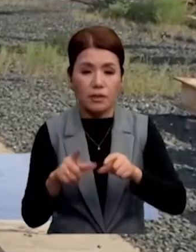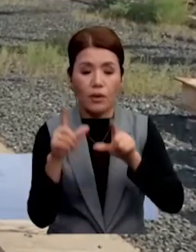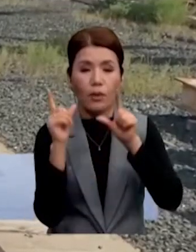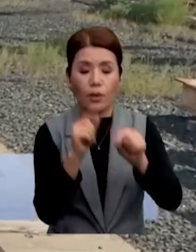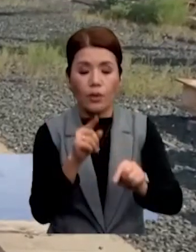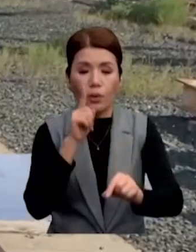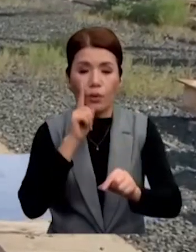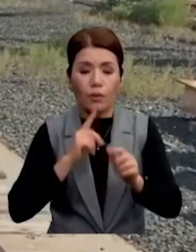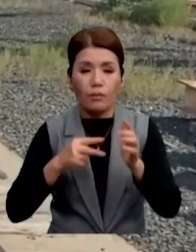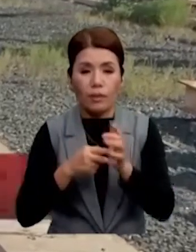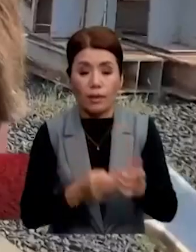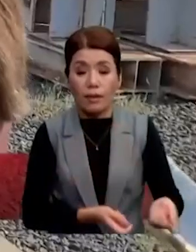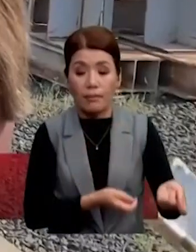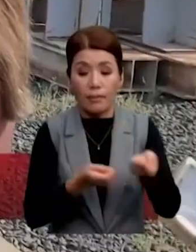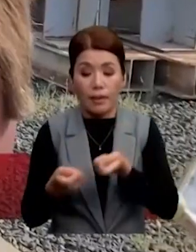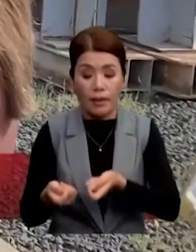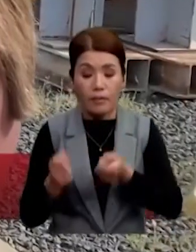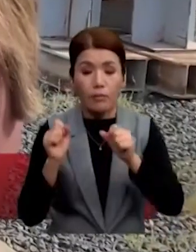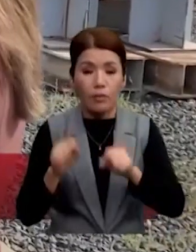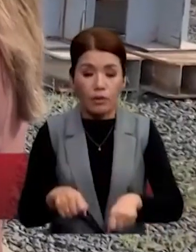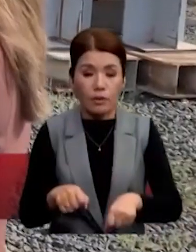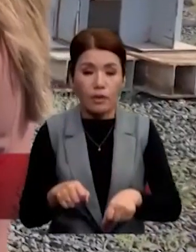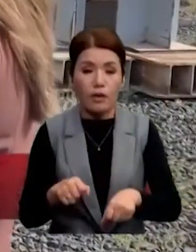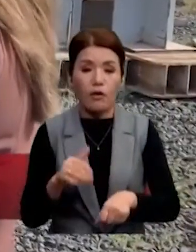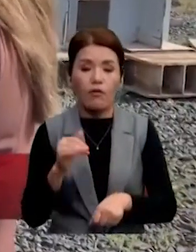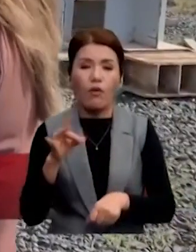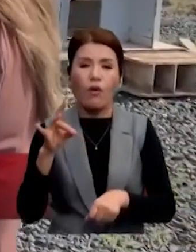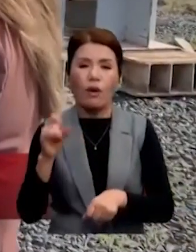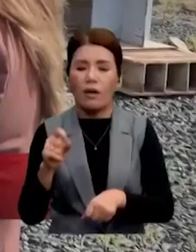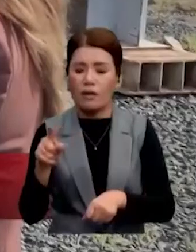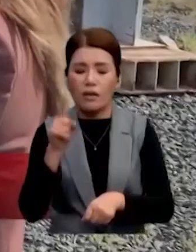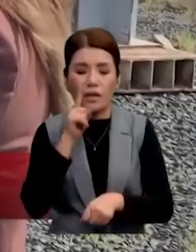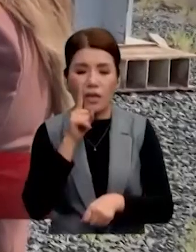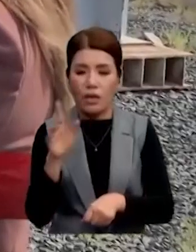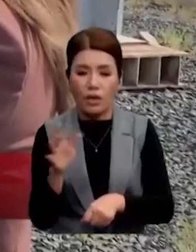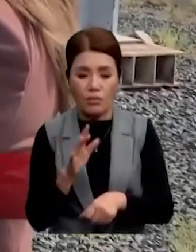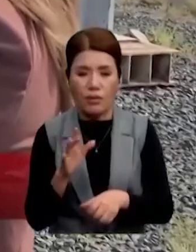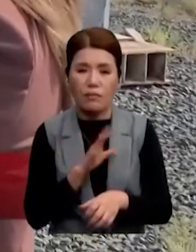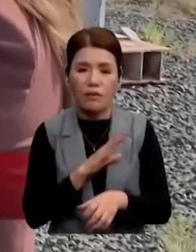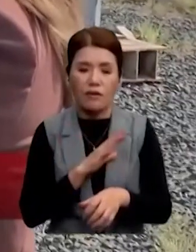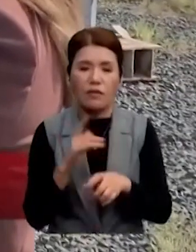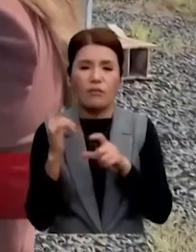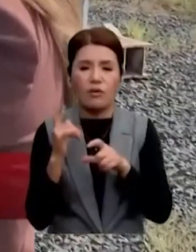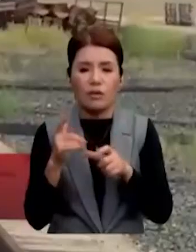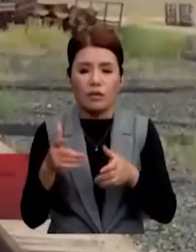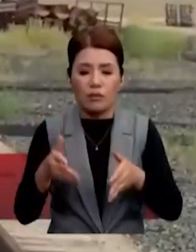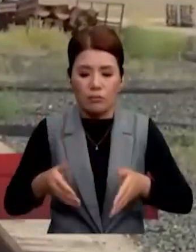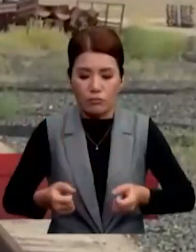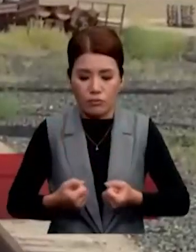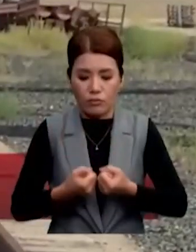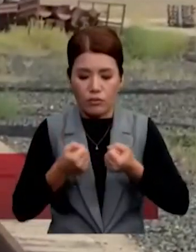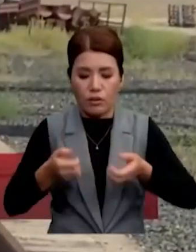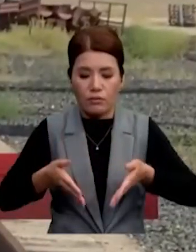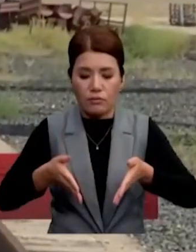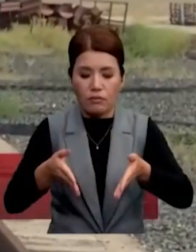тиімді бағамен алып келуге болады. Фурамен тассаңыз ол дейтін тиімсіз. Негабаритный груздар болады бағанағыдай. Жолға сыймайды. Кейбір жерлерде